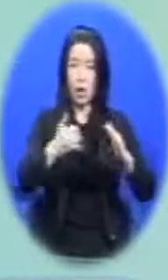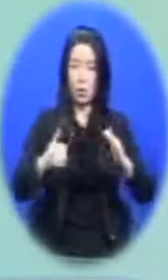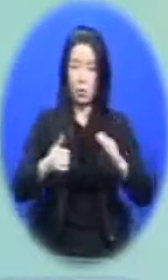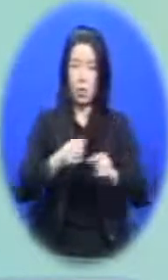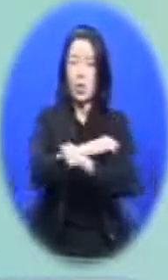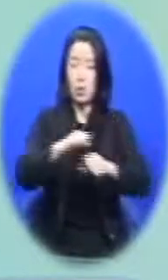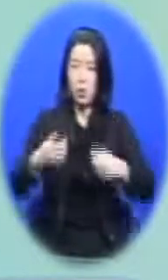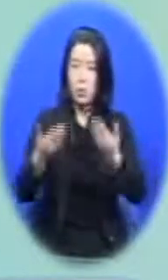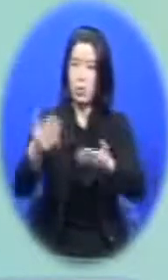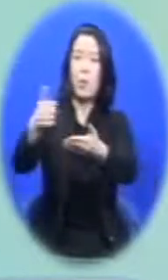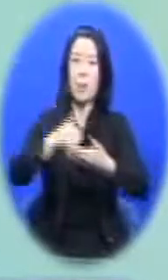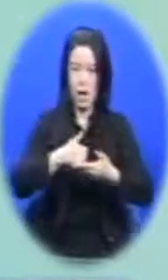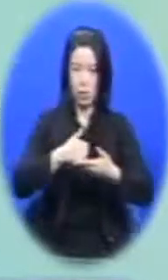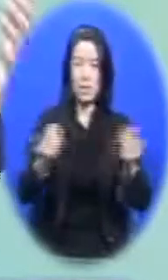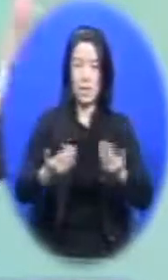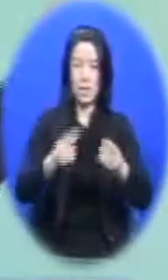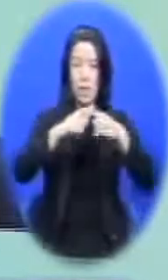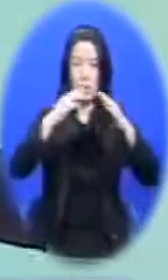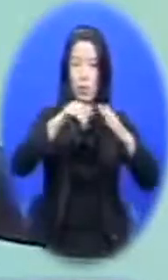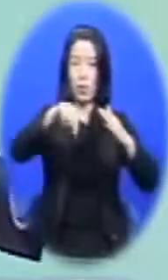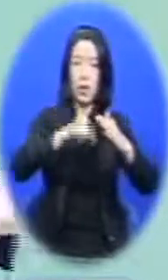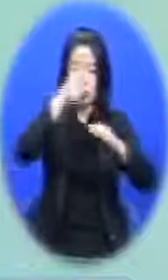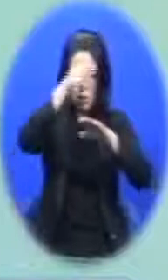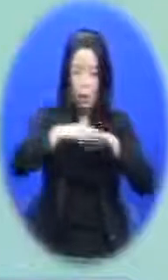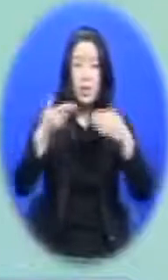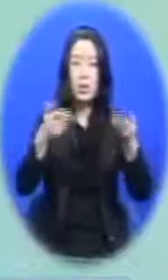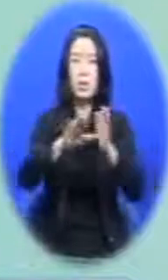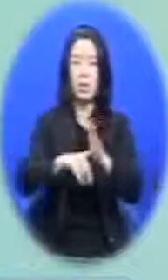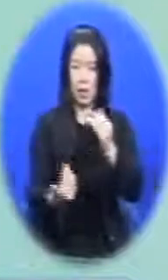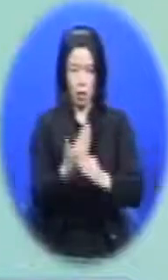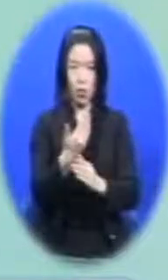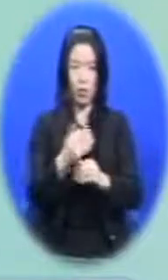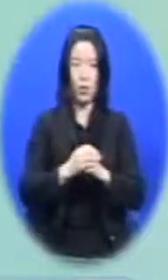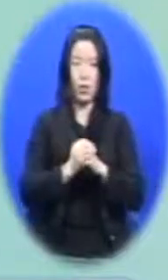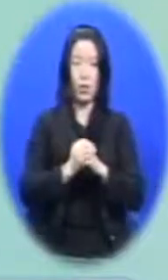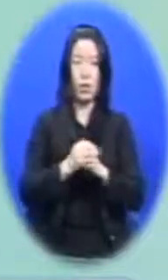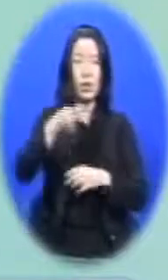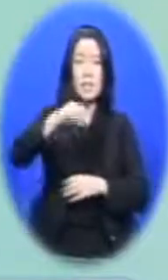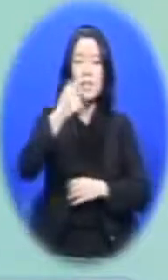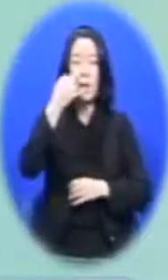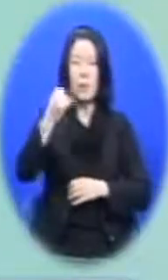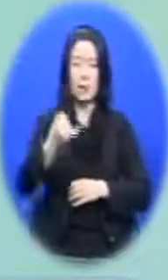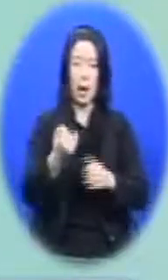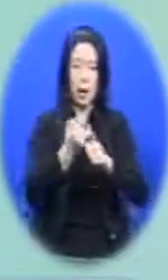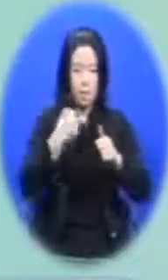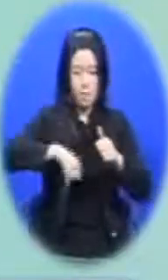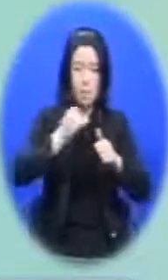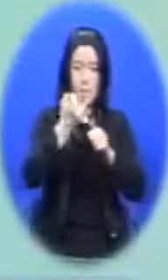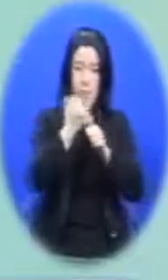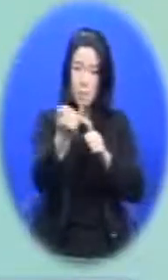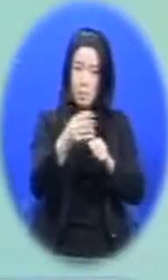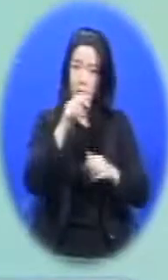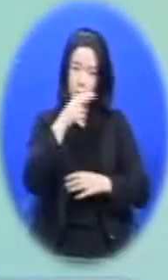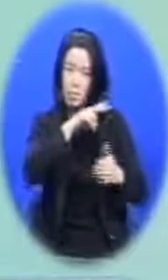용서해서 받아들이는 일이 교회 안에서 예배드리면서 일어났어요. 시어머니가 며느리 구박했던 거, 며느리가